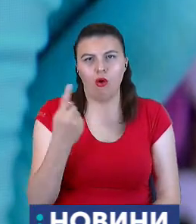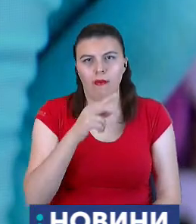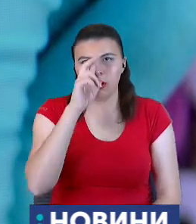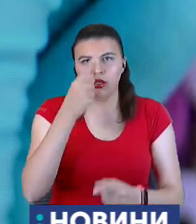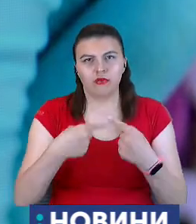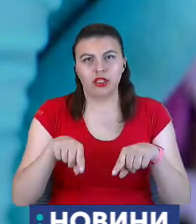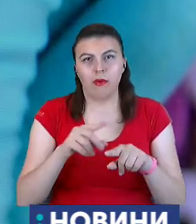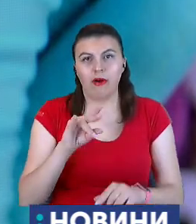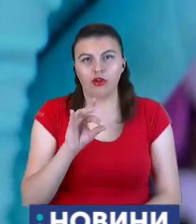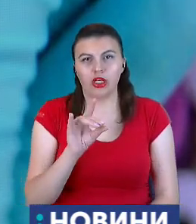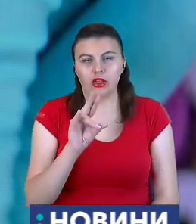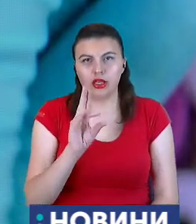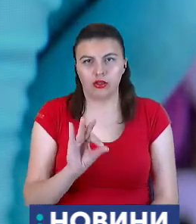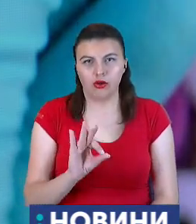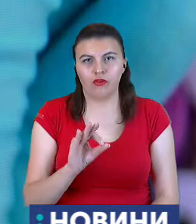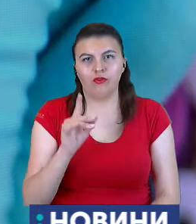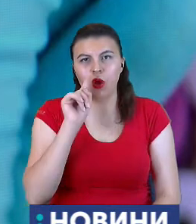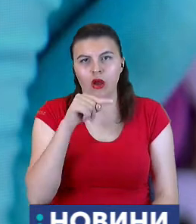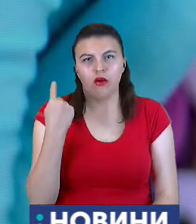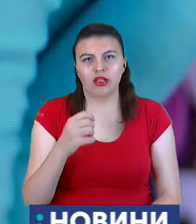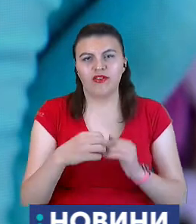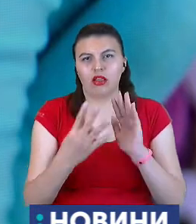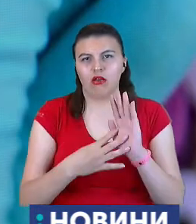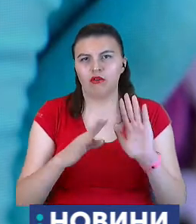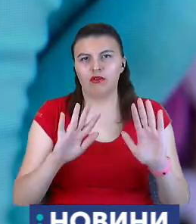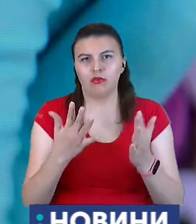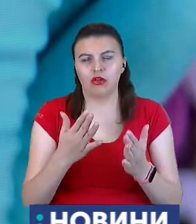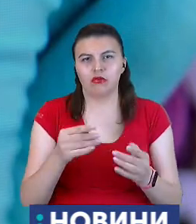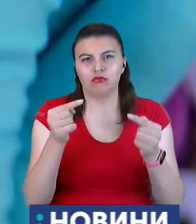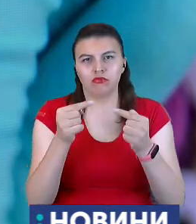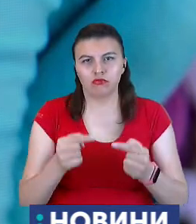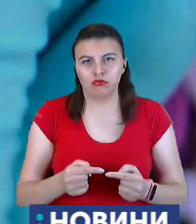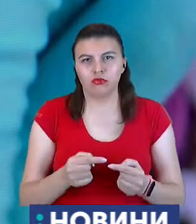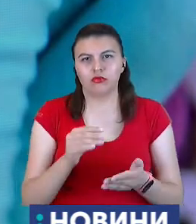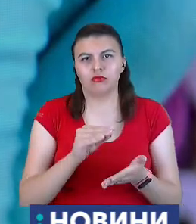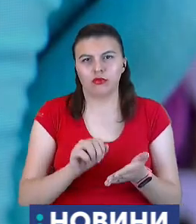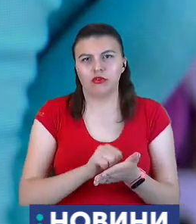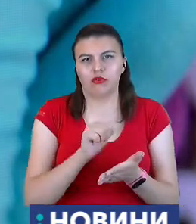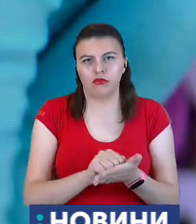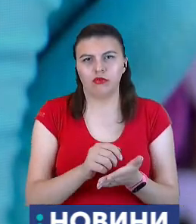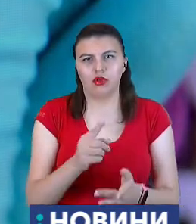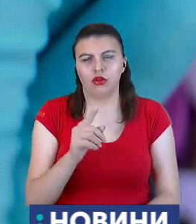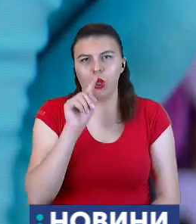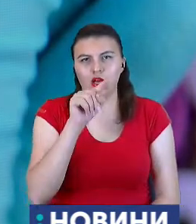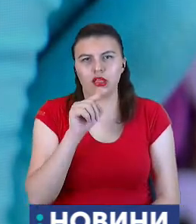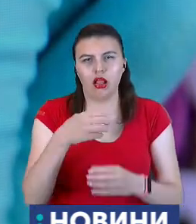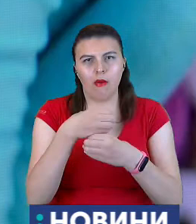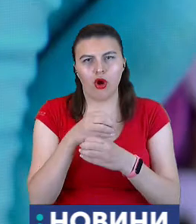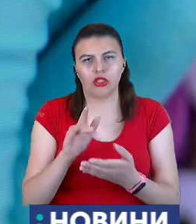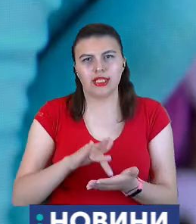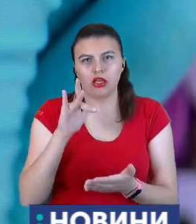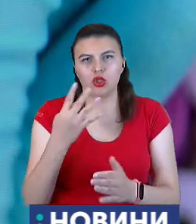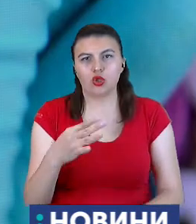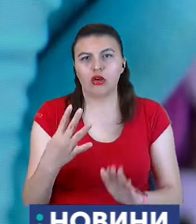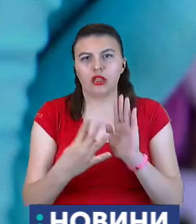В Луганській області 19 випадків, згідно даних Луганського лабораторного центру. 49 людей померли